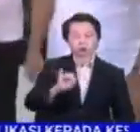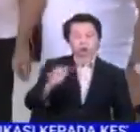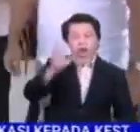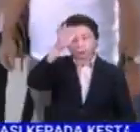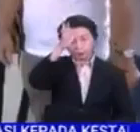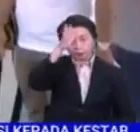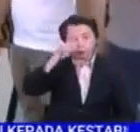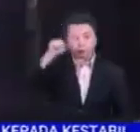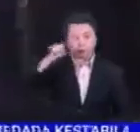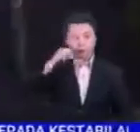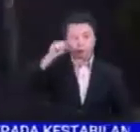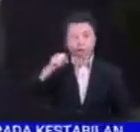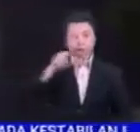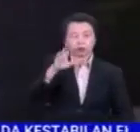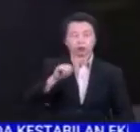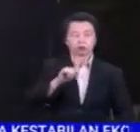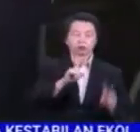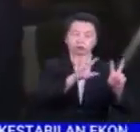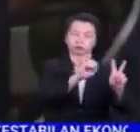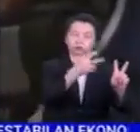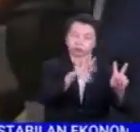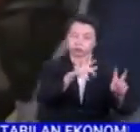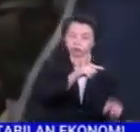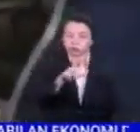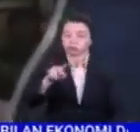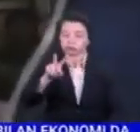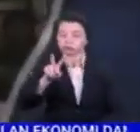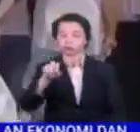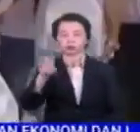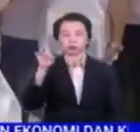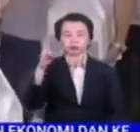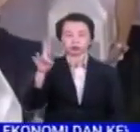juga Bapa saudaranya antara 2013 hingga 2018